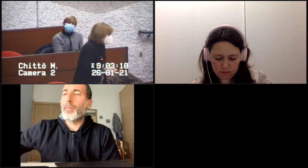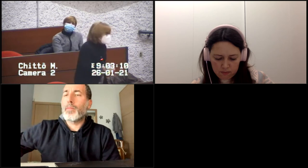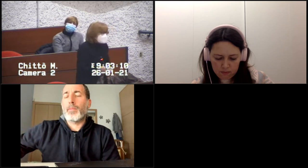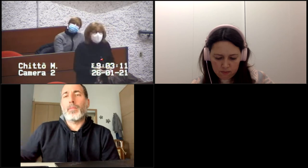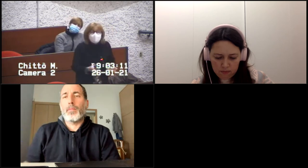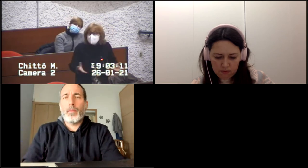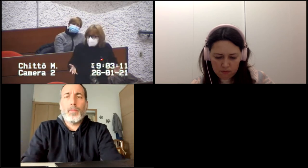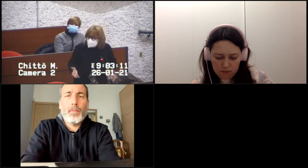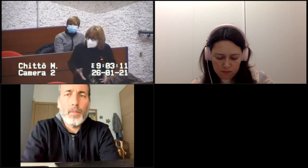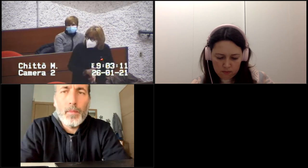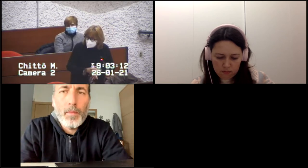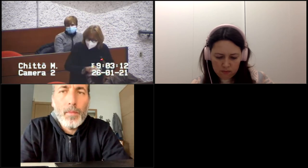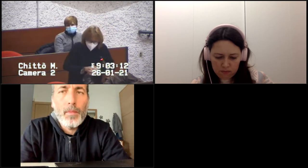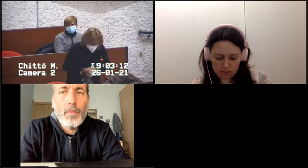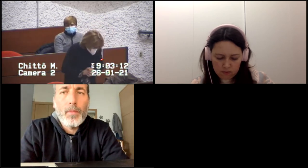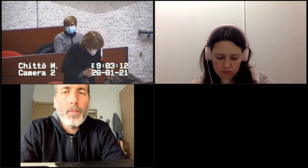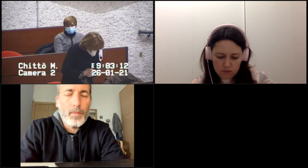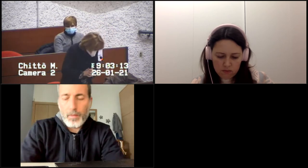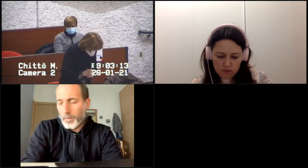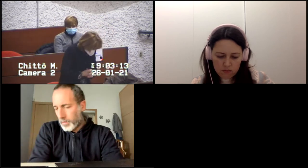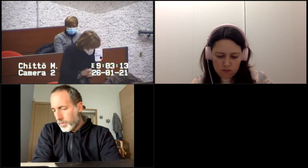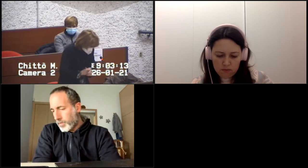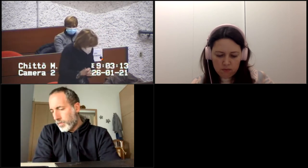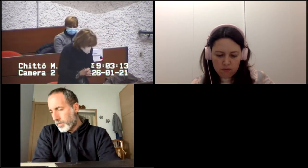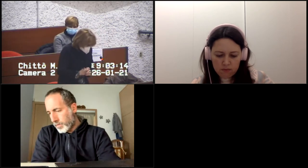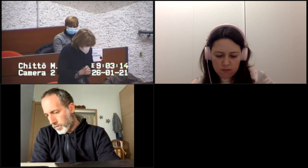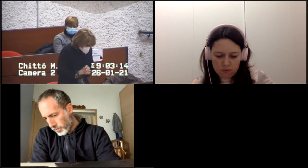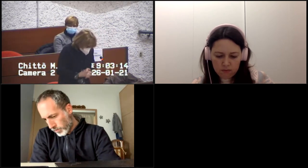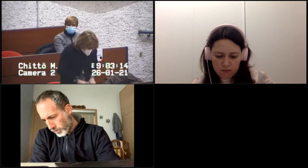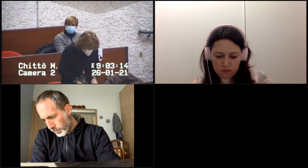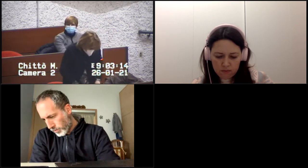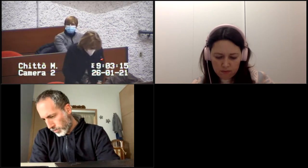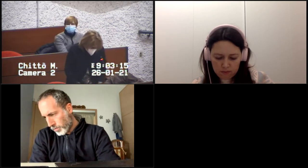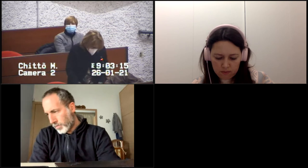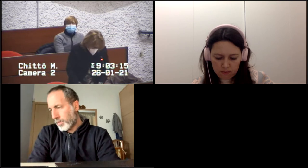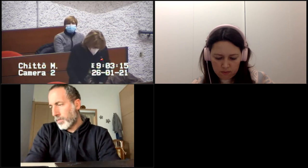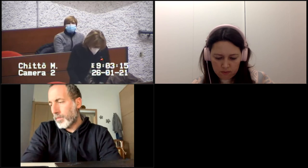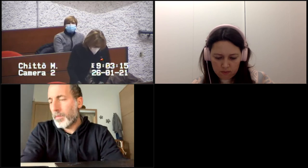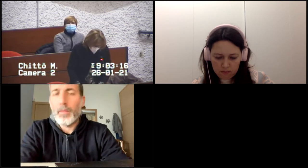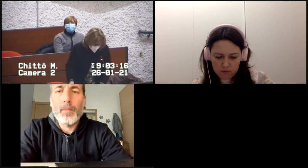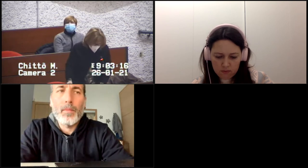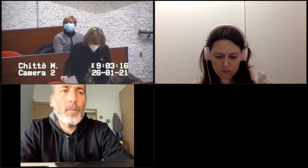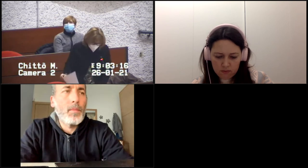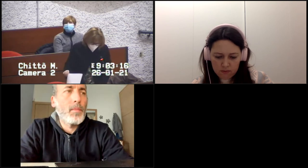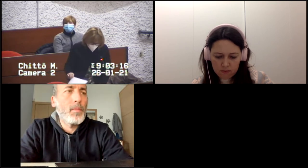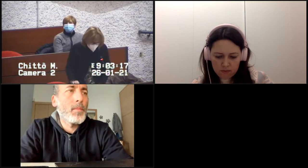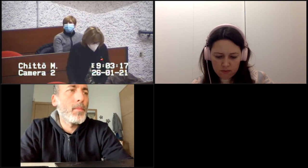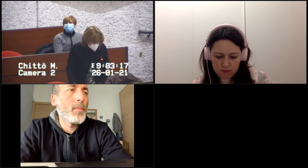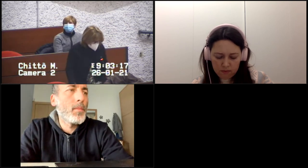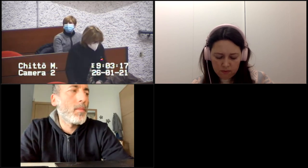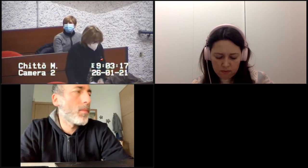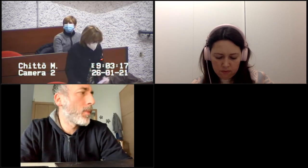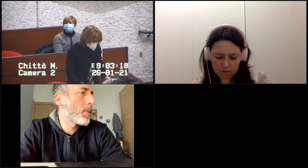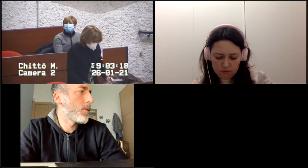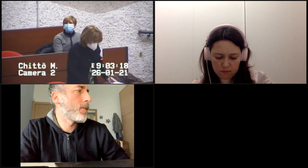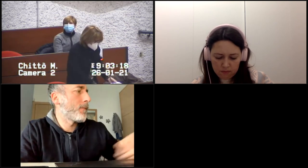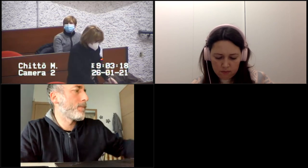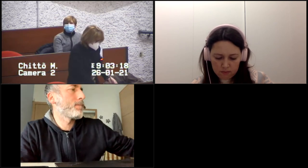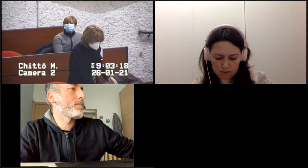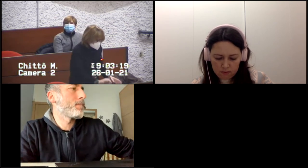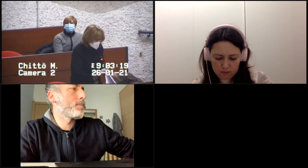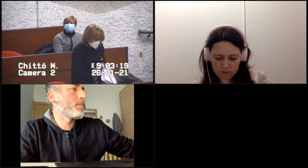magari, ma urbanistico sempre di questi territori. Quindi benvenga questa scelta coraggiosa, coraggiosa perché è